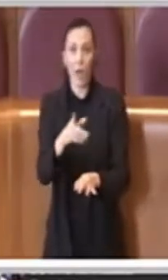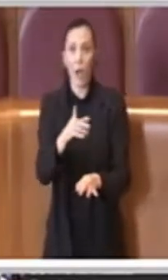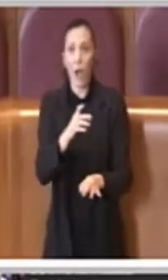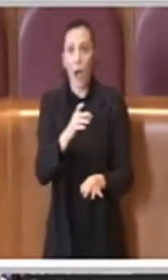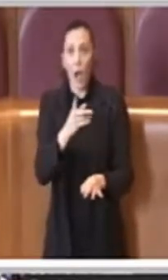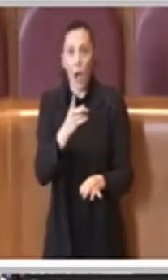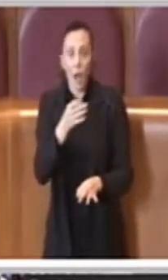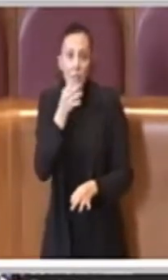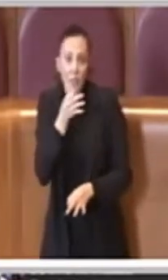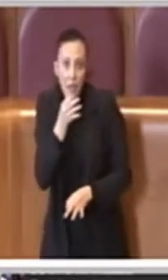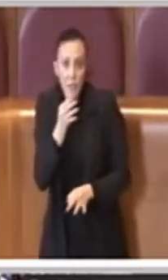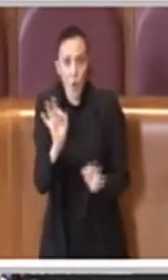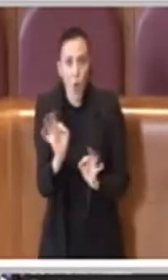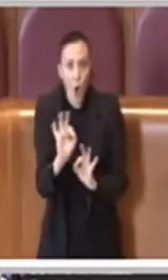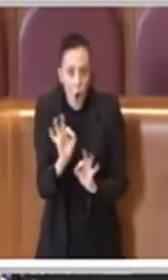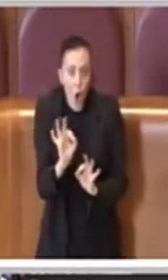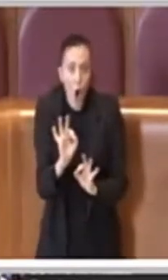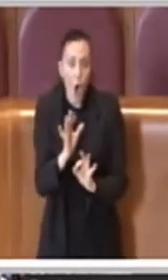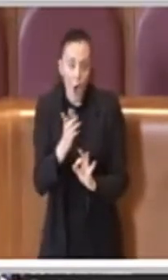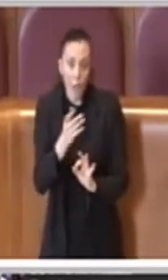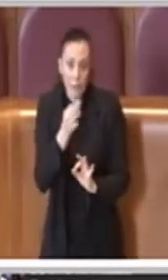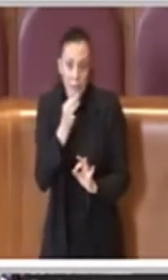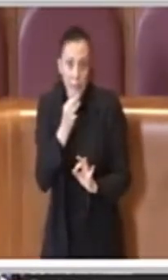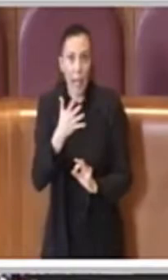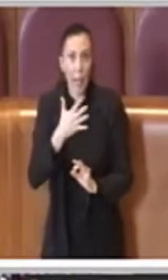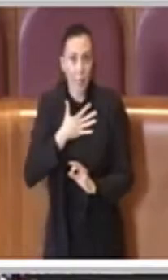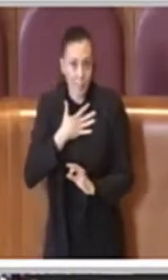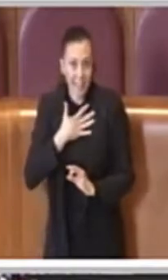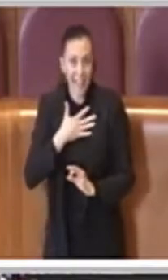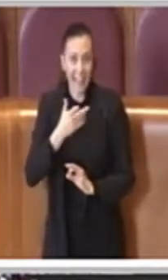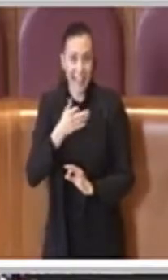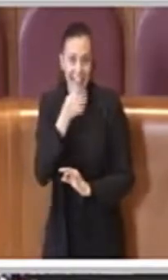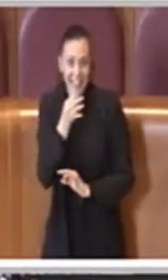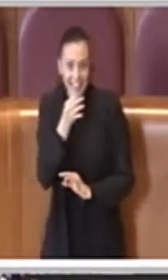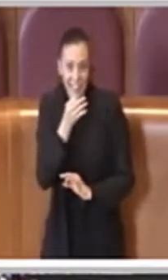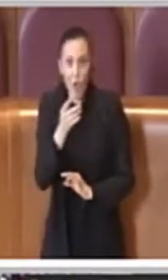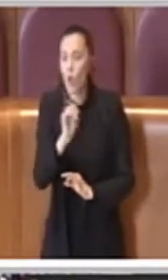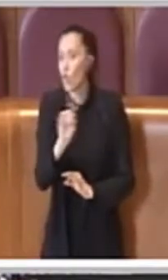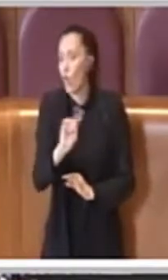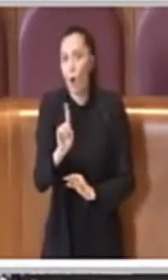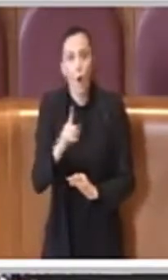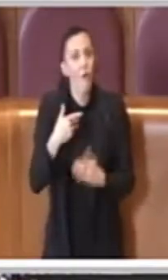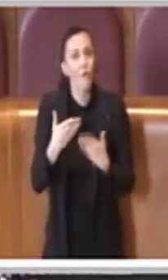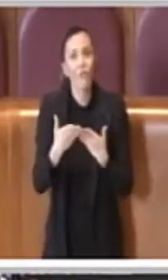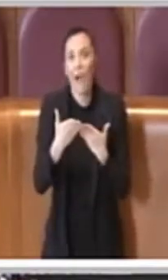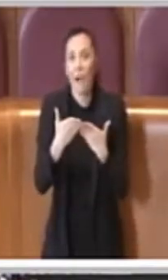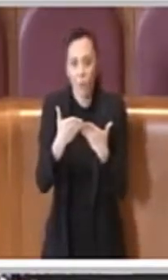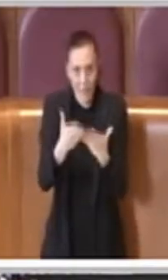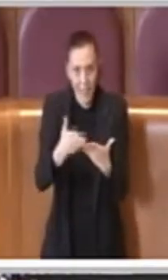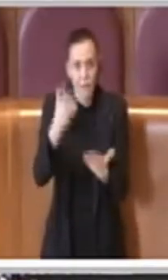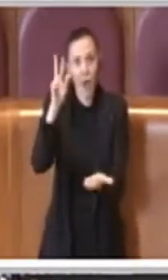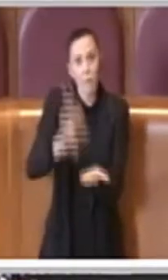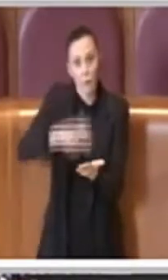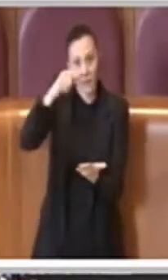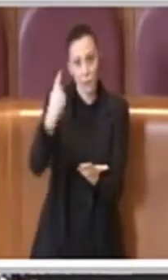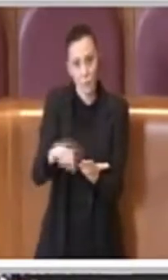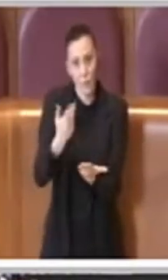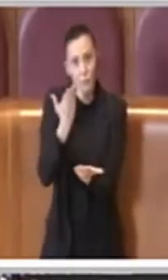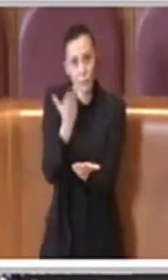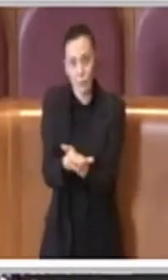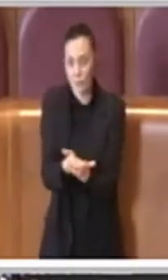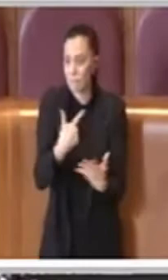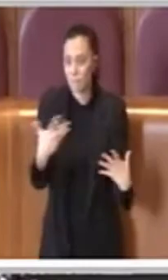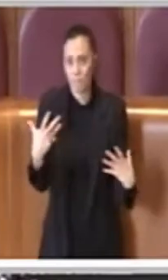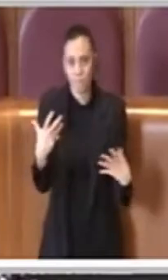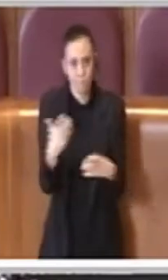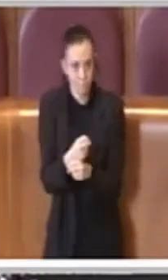l'autorità. Quindi per la mia dichiarazione mi dichiaro non favorevole all'approvazione di questa mozione, sarò molto